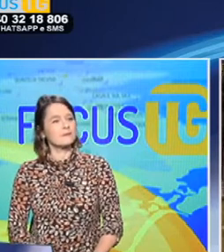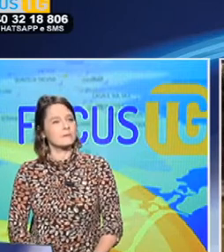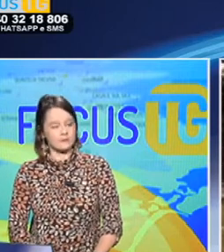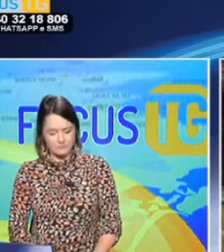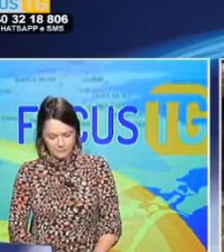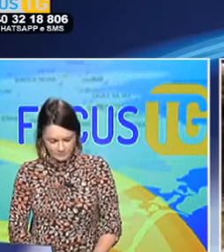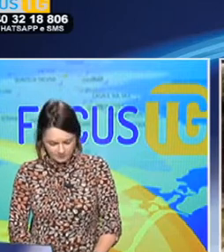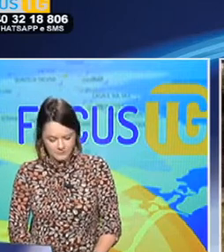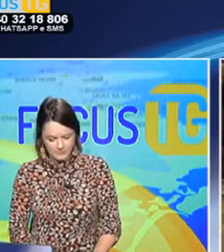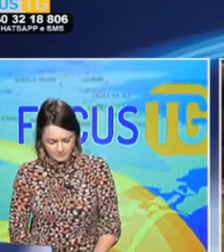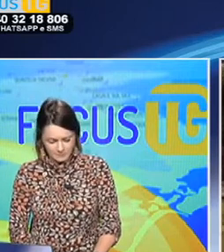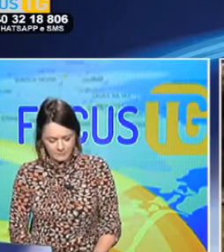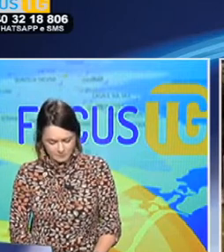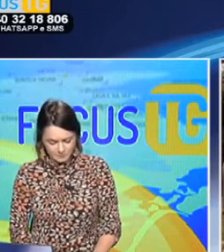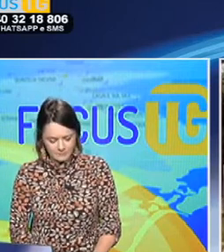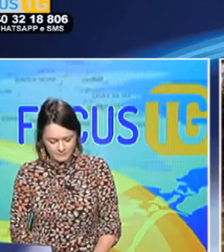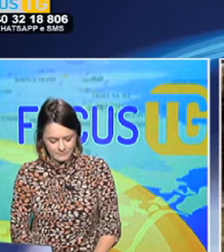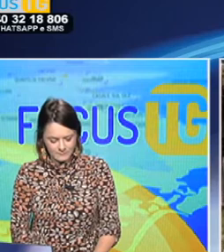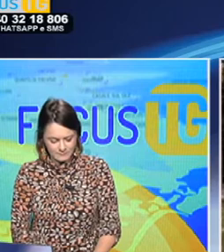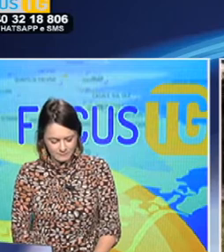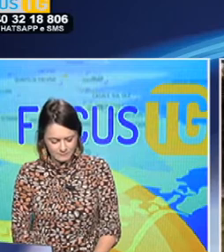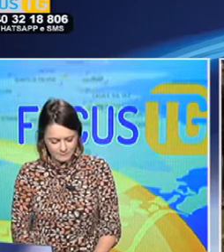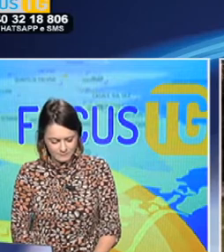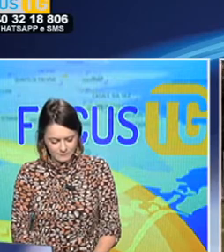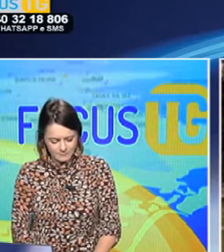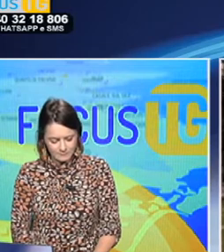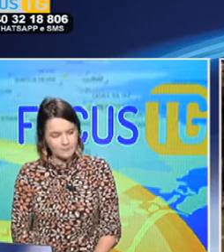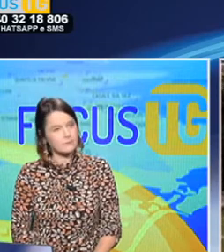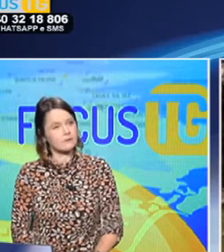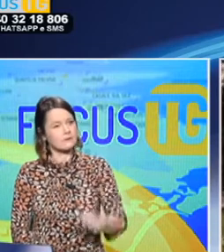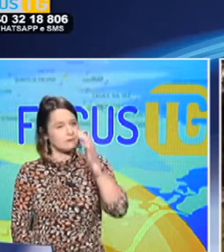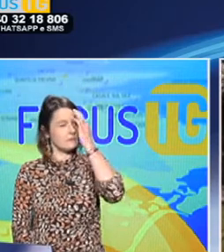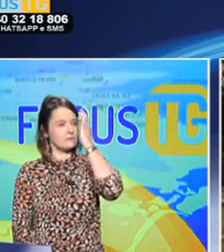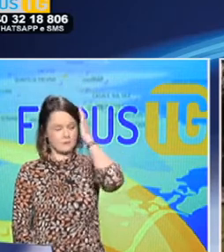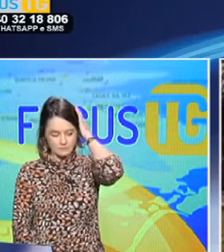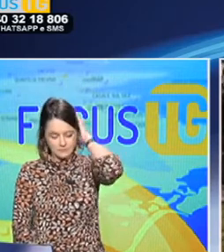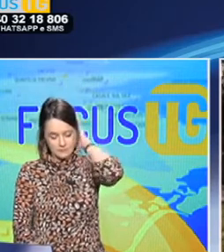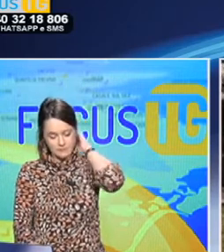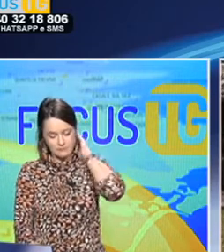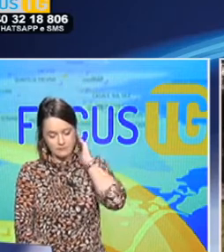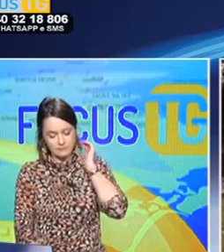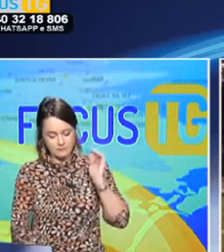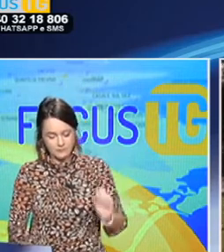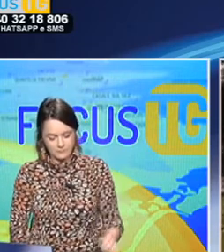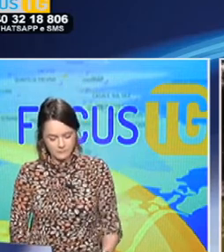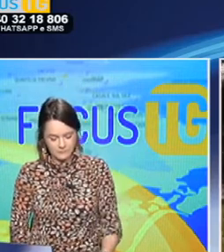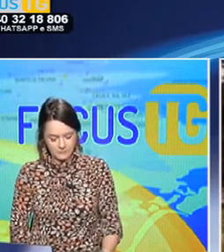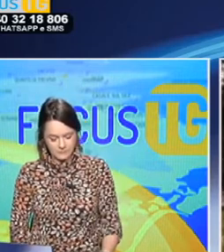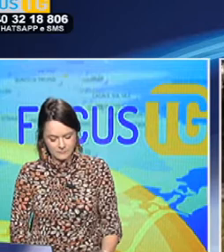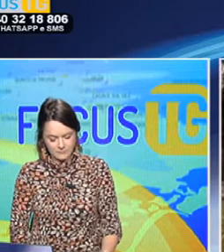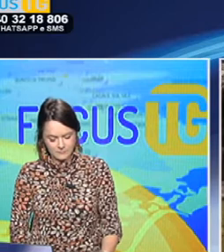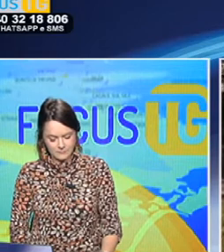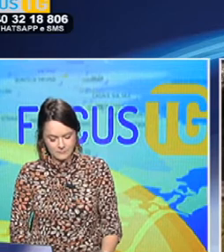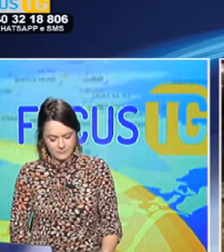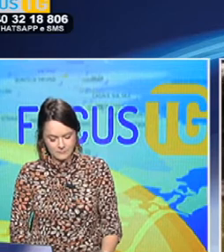di vaccinazione degli over 80. C'è urgenza di terminare entro il fine settimana l'immunizzazione,